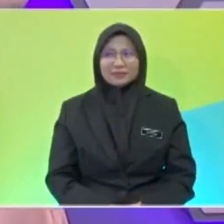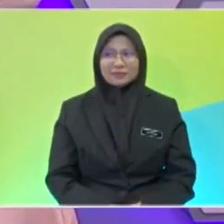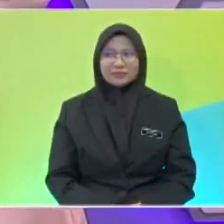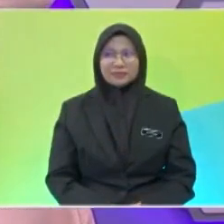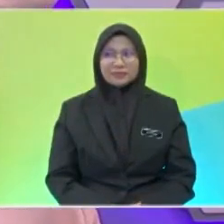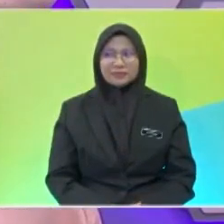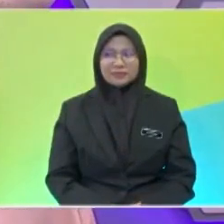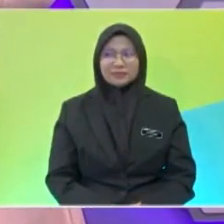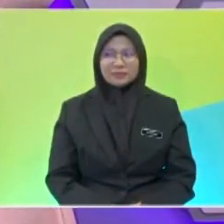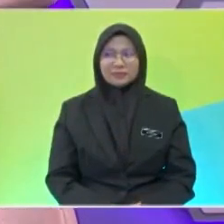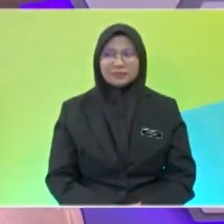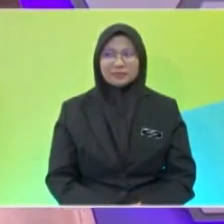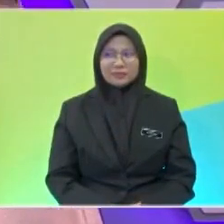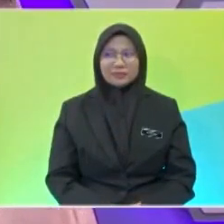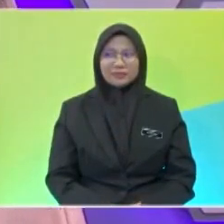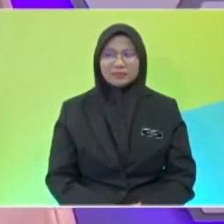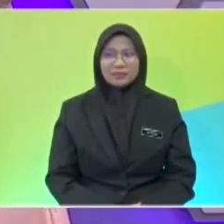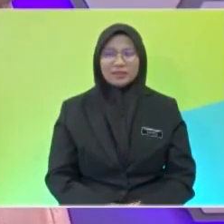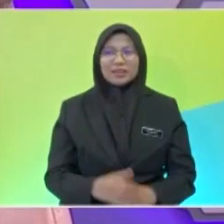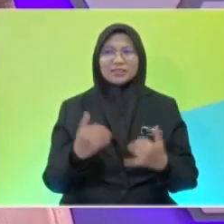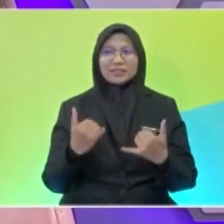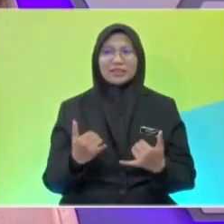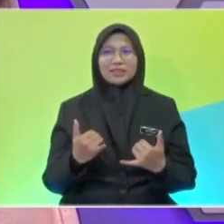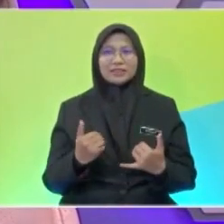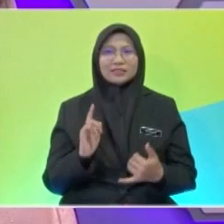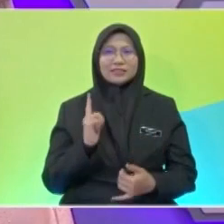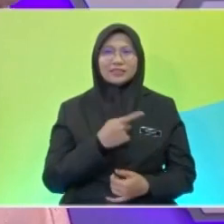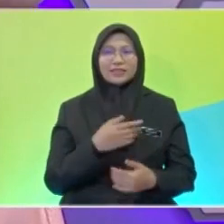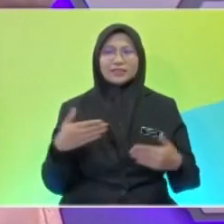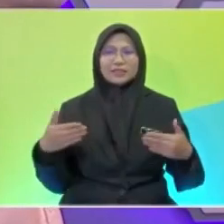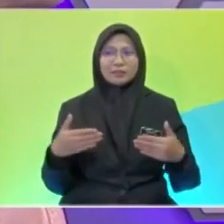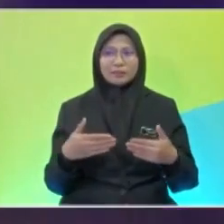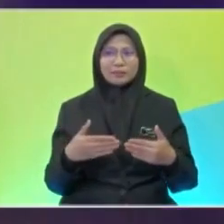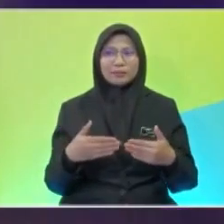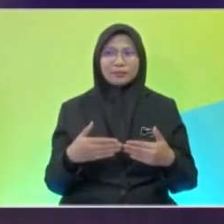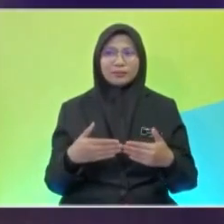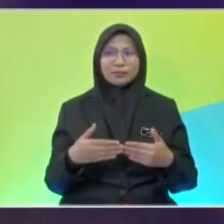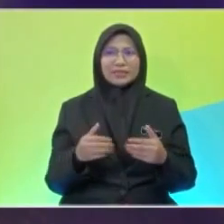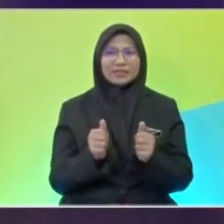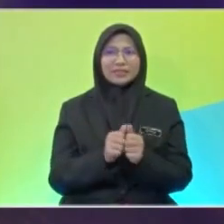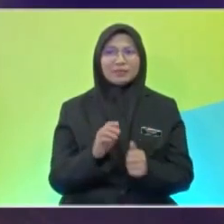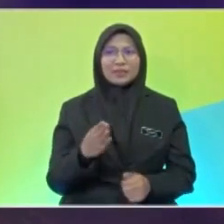pada Oke dan kita akan pergi pada bagian B ya